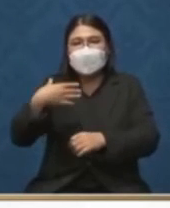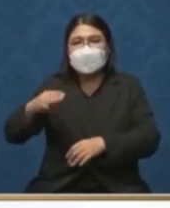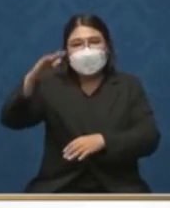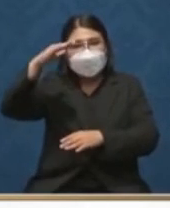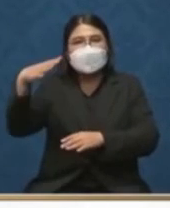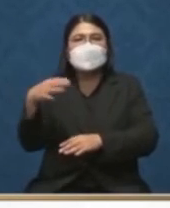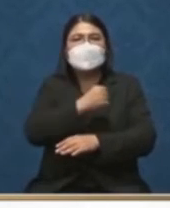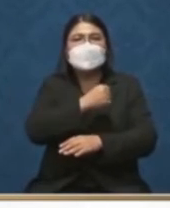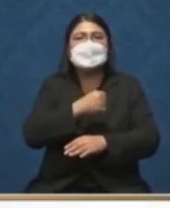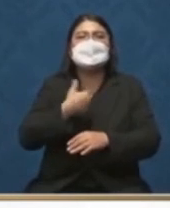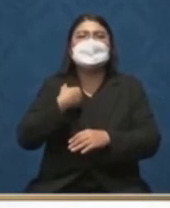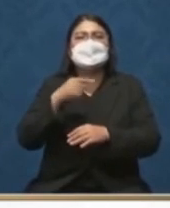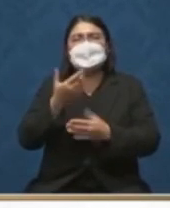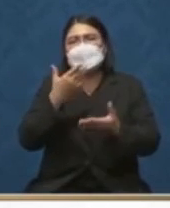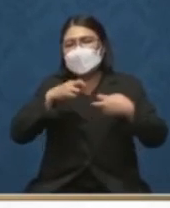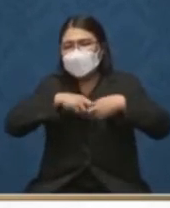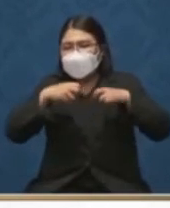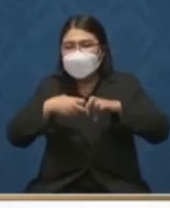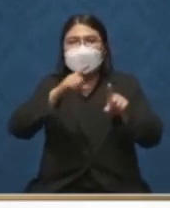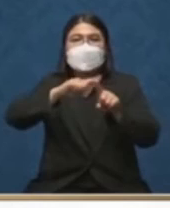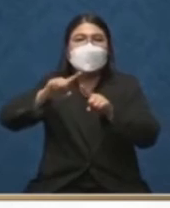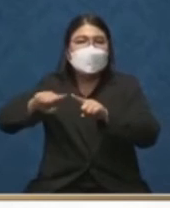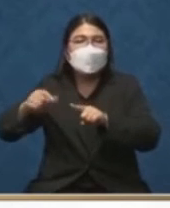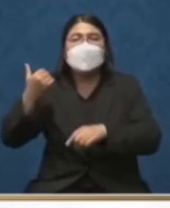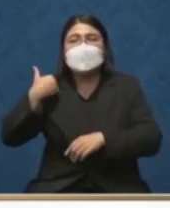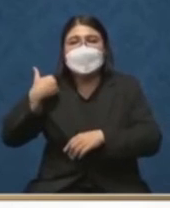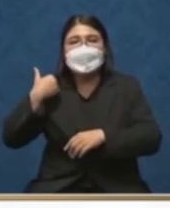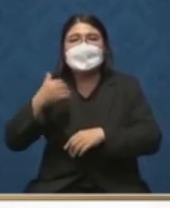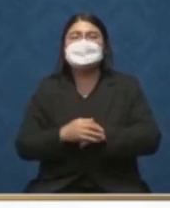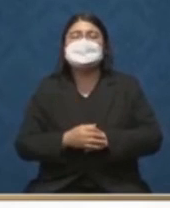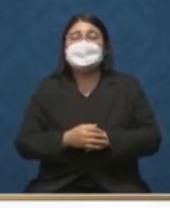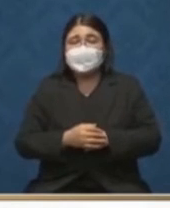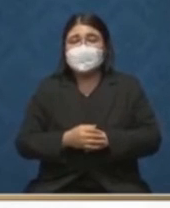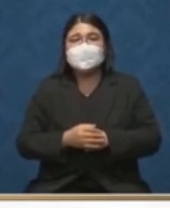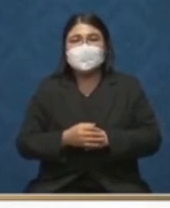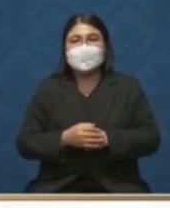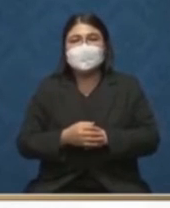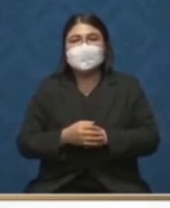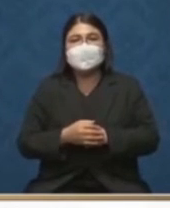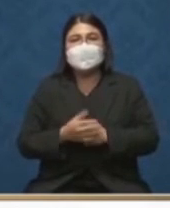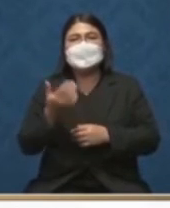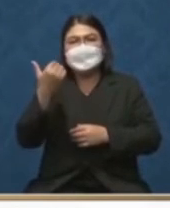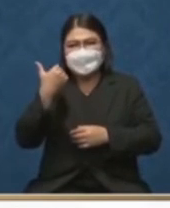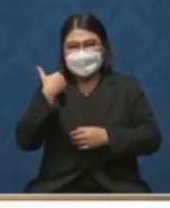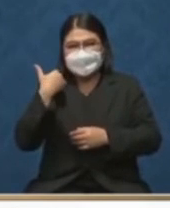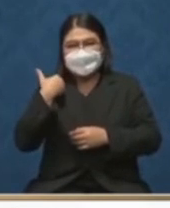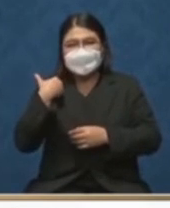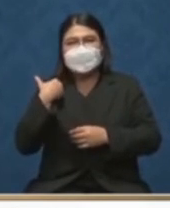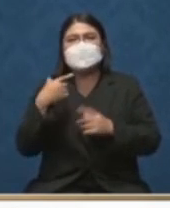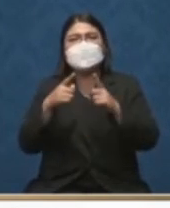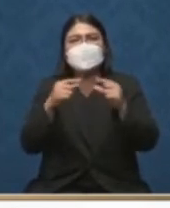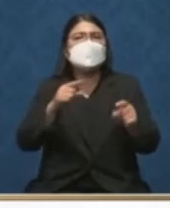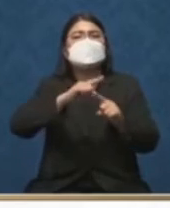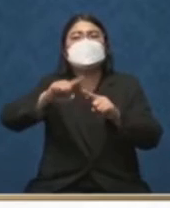บับไม่เกิน10ปีท่านประธานก็มีอันเป็นไปด้วยการรัฐประหารบ้าง